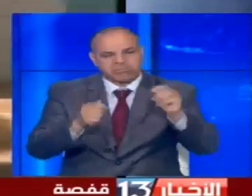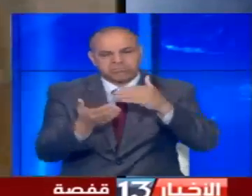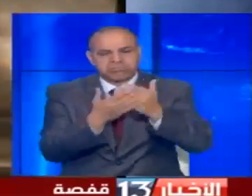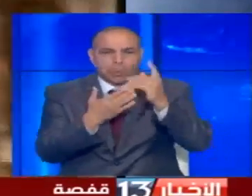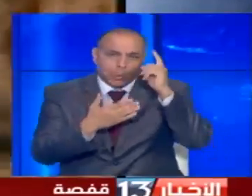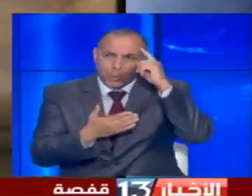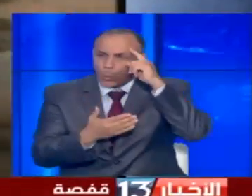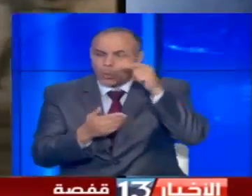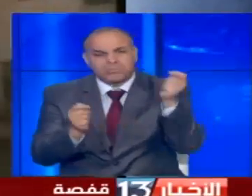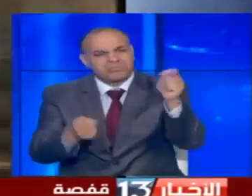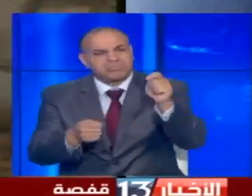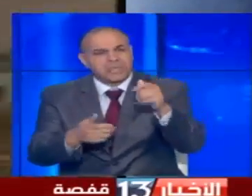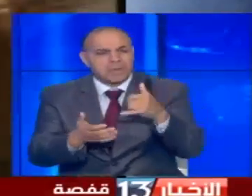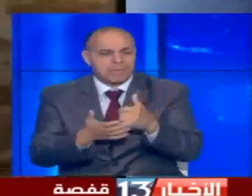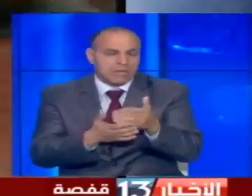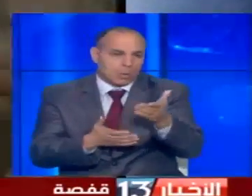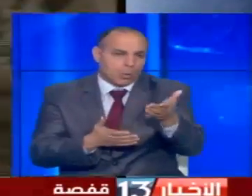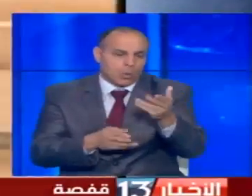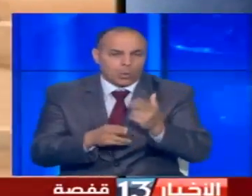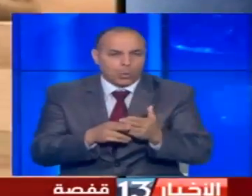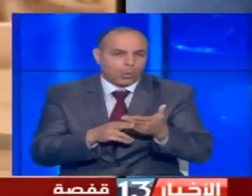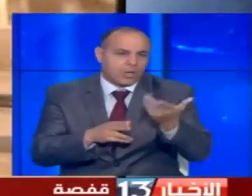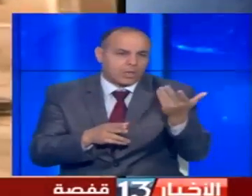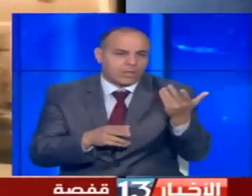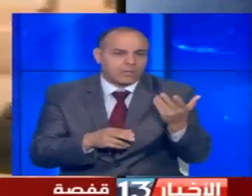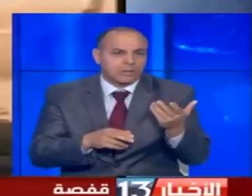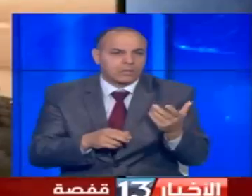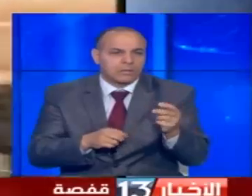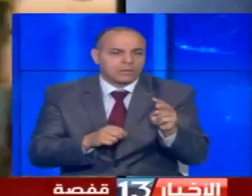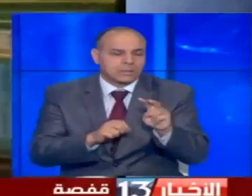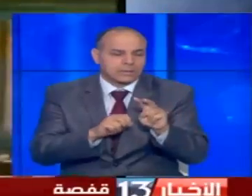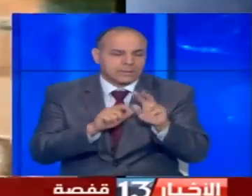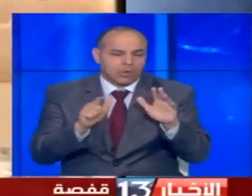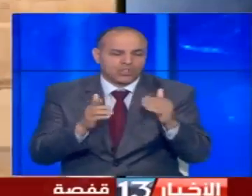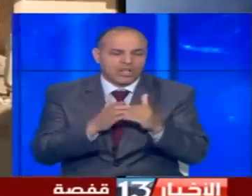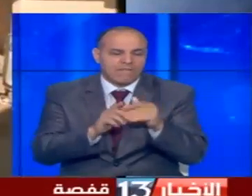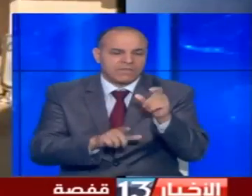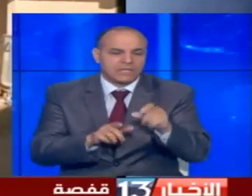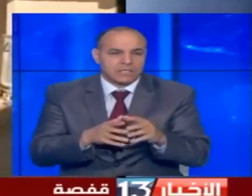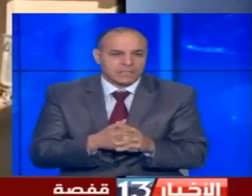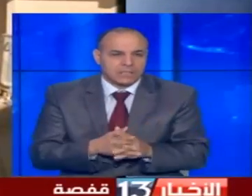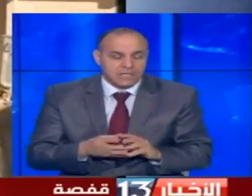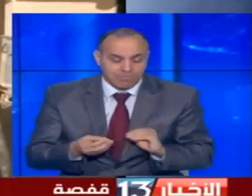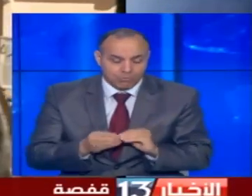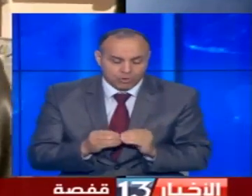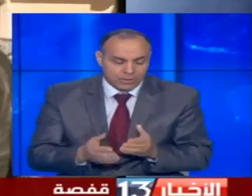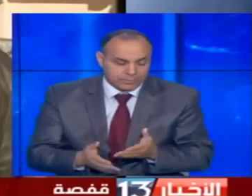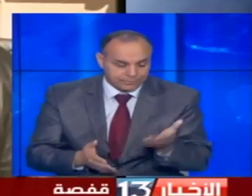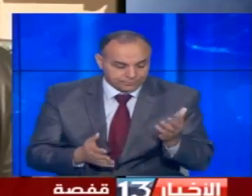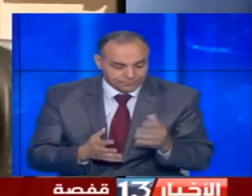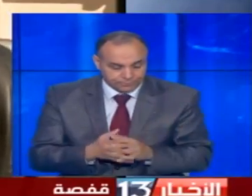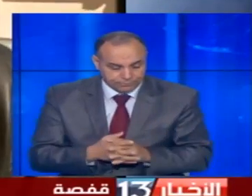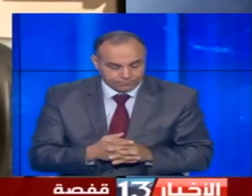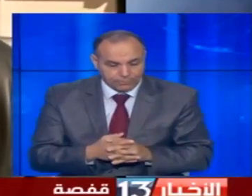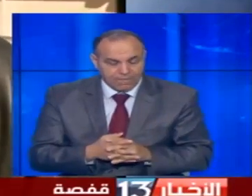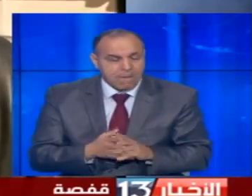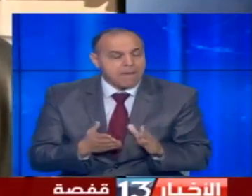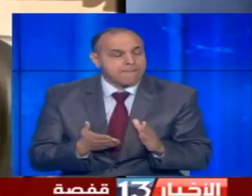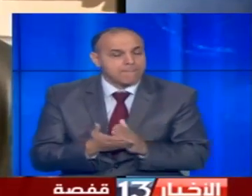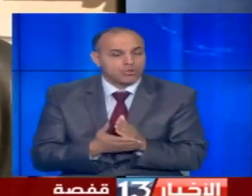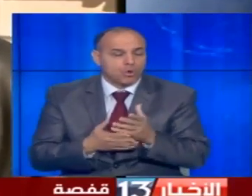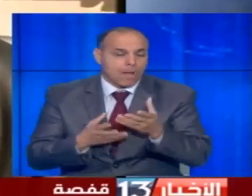الفوضويه لمدينه تعد حوالي 27 ال ساكن دي مش كان مضامين وذا عننا